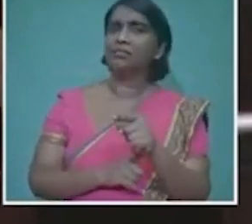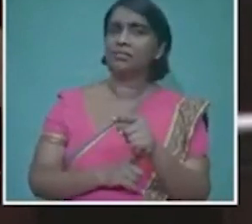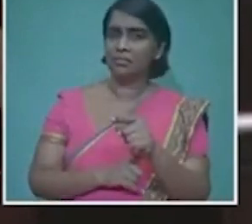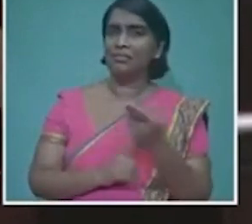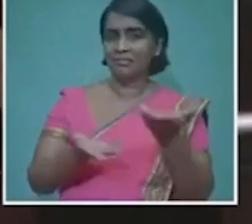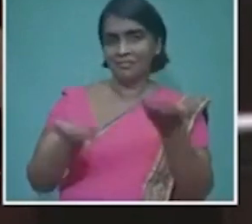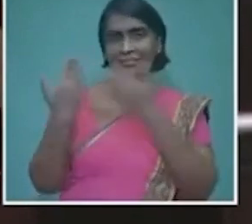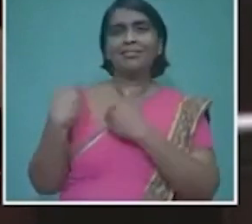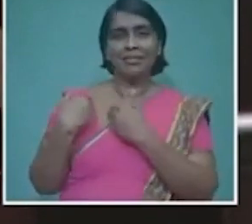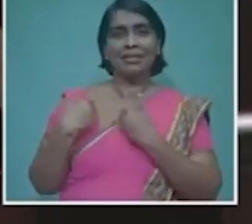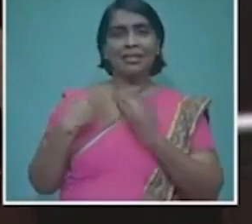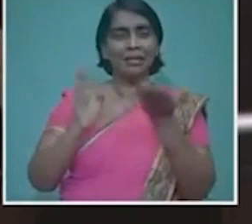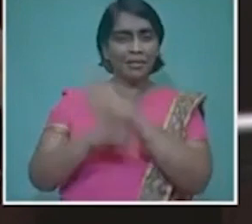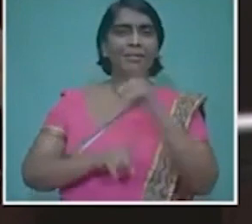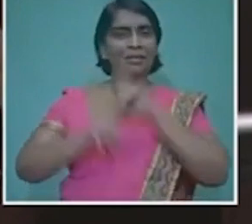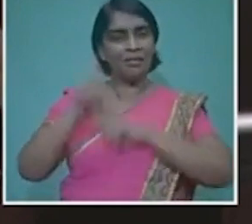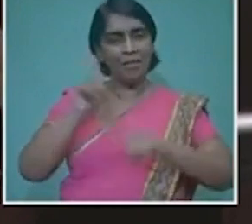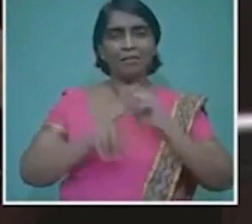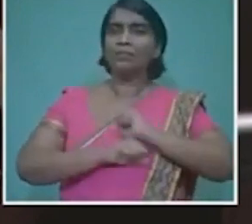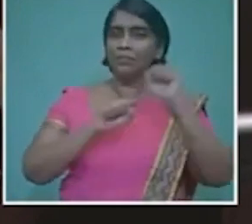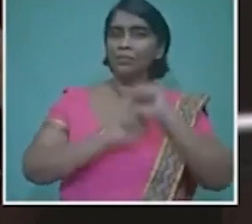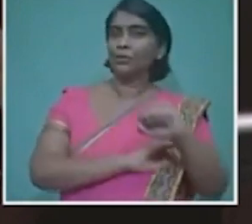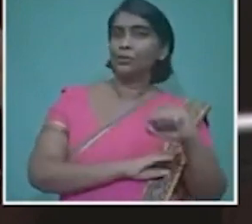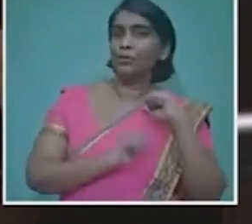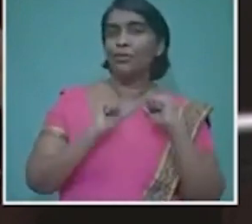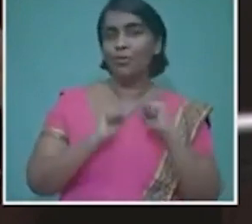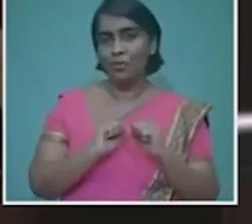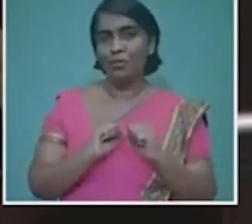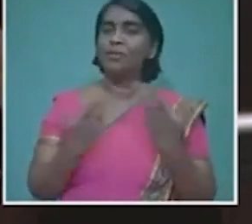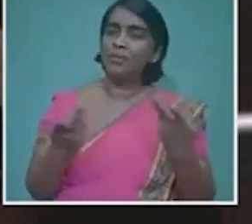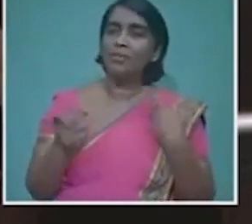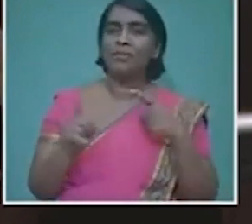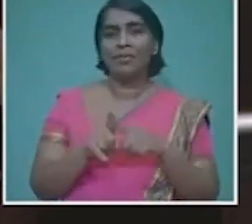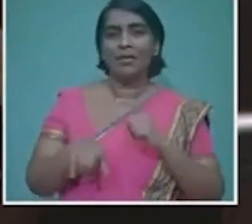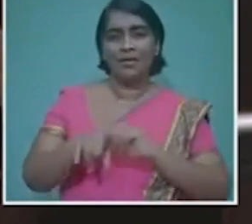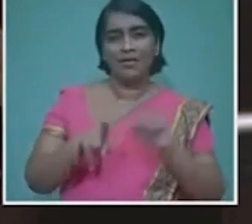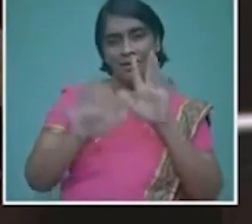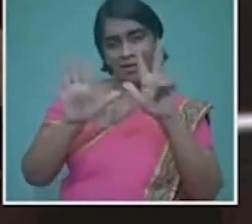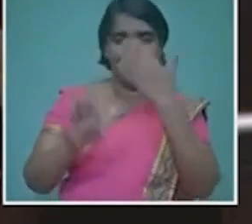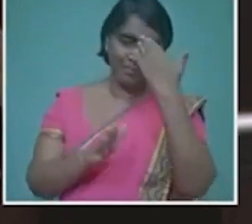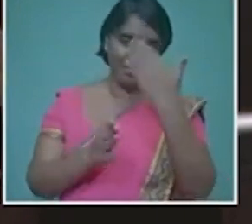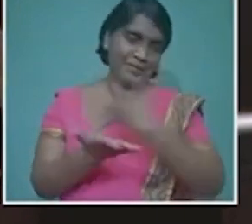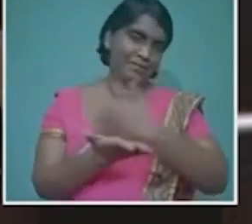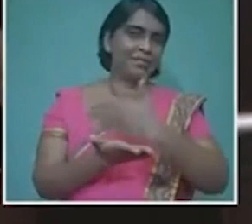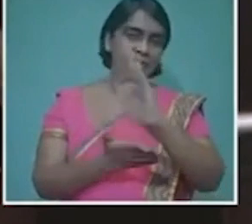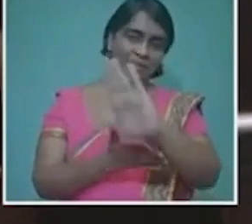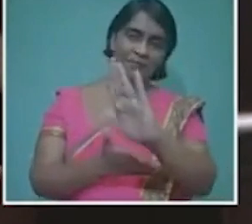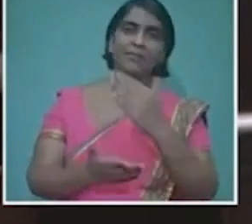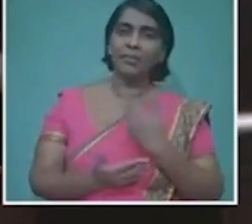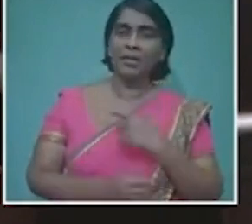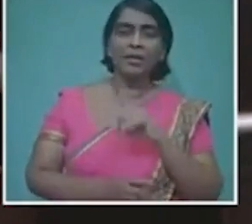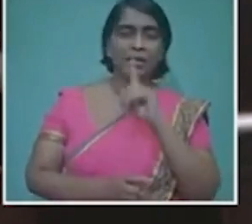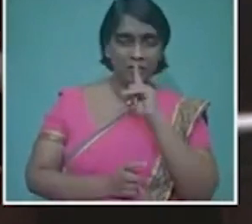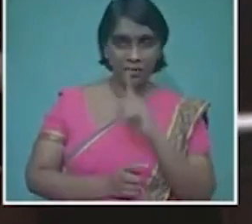தொடர்பில் கருத்துரைக்கவில்லை. 2023 வரவு செலவு திட்டத்தில் இராணுவத்தது சம்பளத்தை அதிகரிப்பதற்காக 20 பில்லியன் ரூபாய்